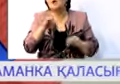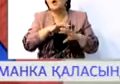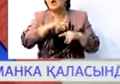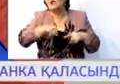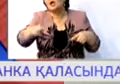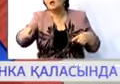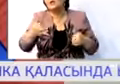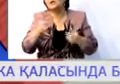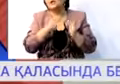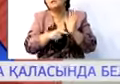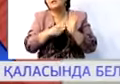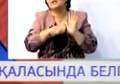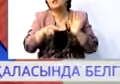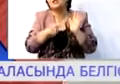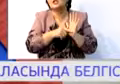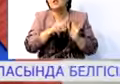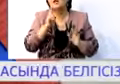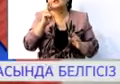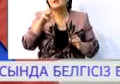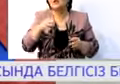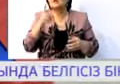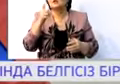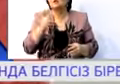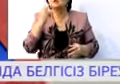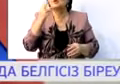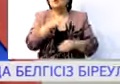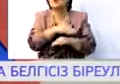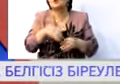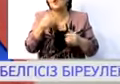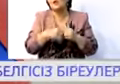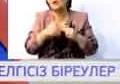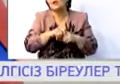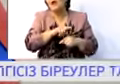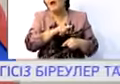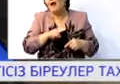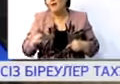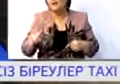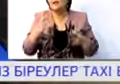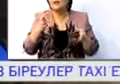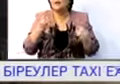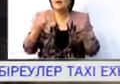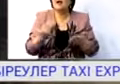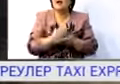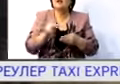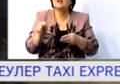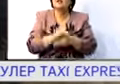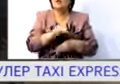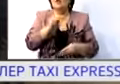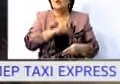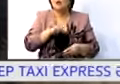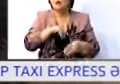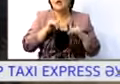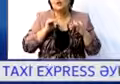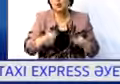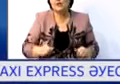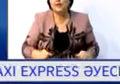ұзындығы 77,7 шақырымды құрайтын 103 көшеге орташа ағымдағы және қайта жаңғырту жұмыстары